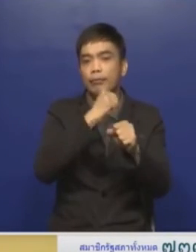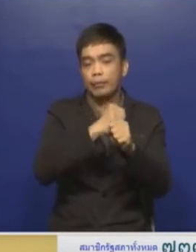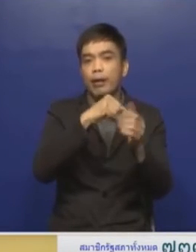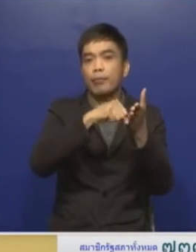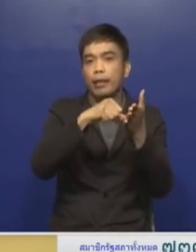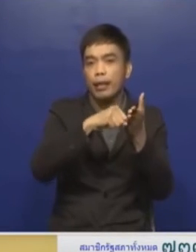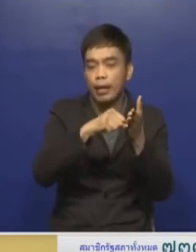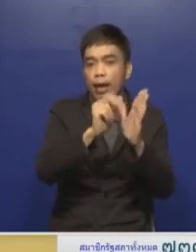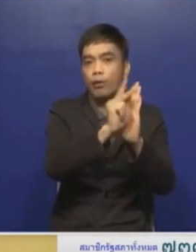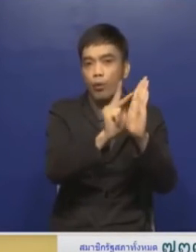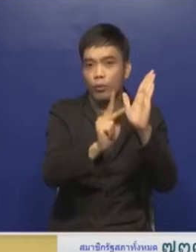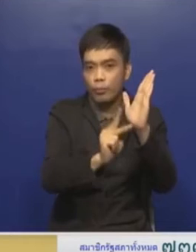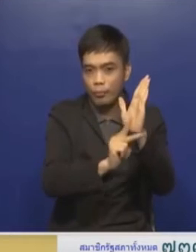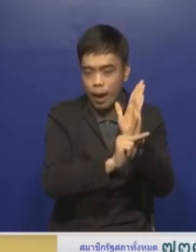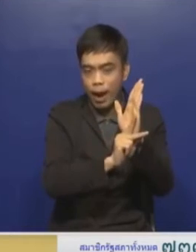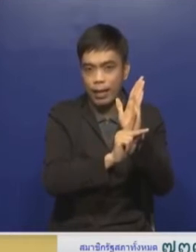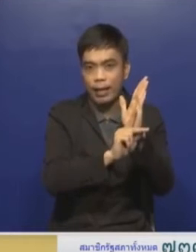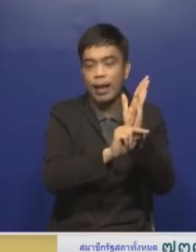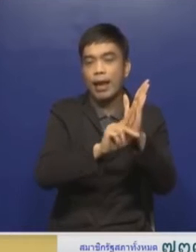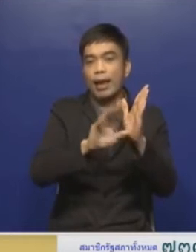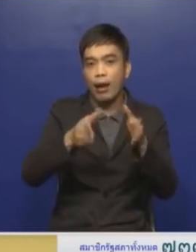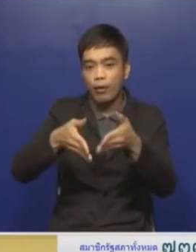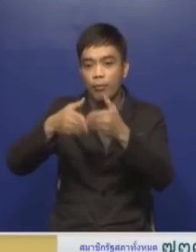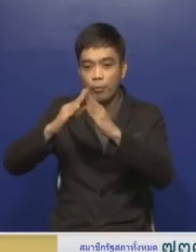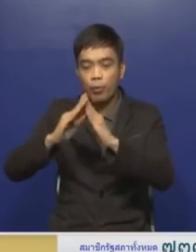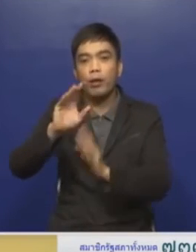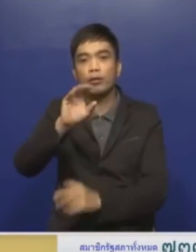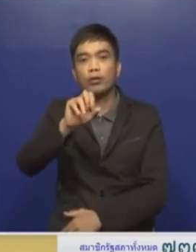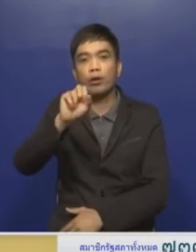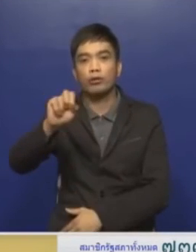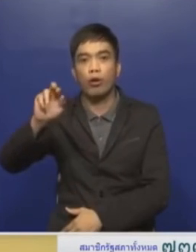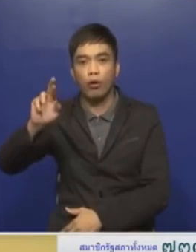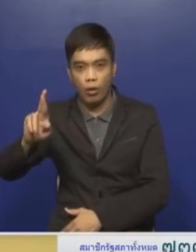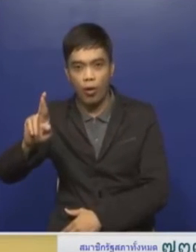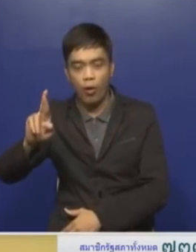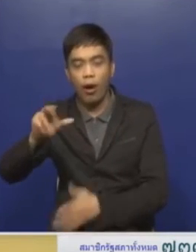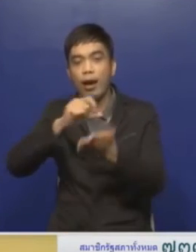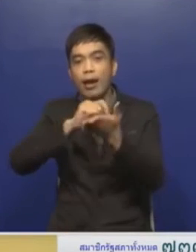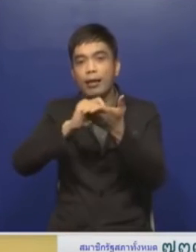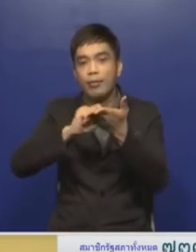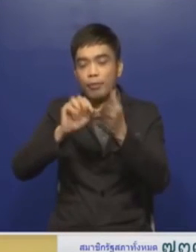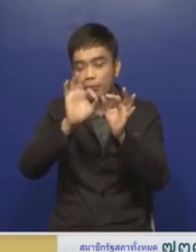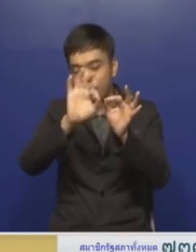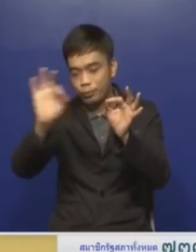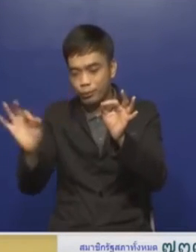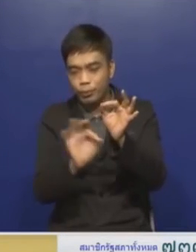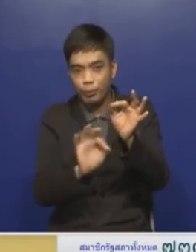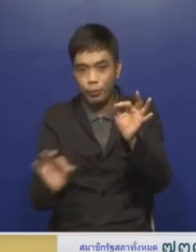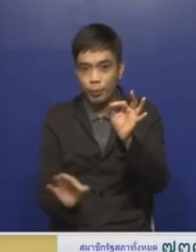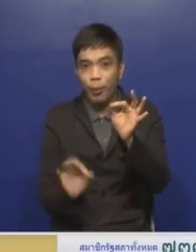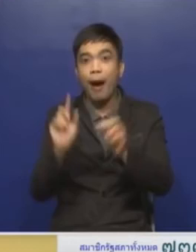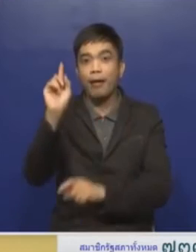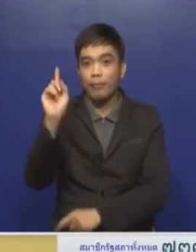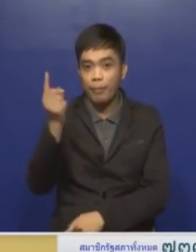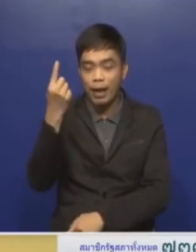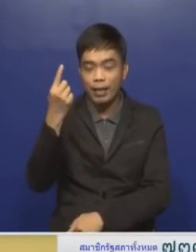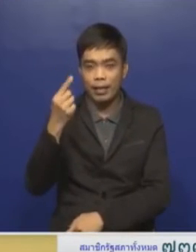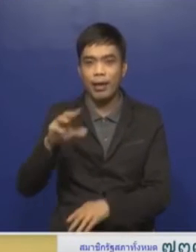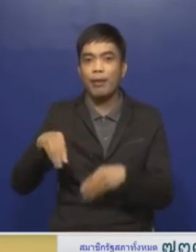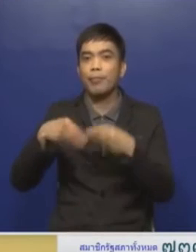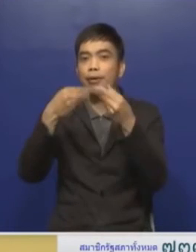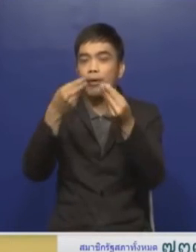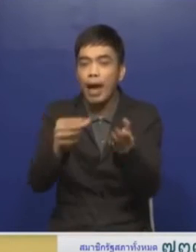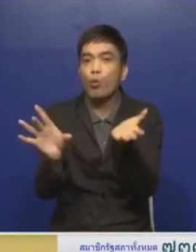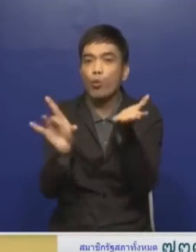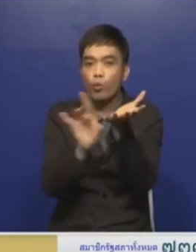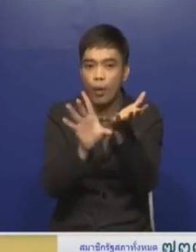โดยร่างของสอสรอเพราเราเห็วาจะเป็วตกรรมทางการเมืองเป็นการสร้างรธีภาพในทางการเมืองและ